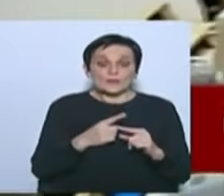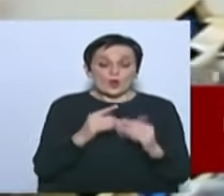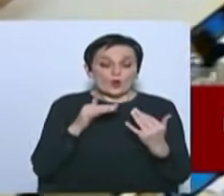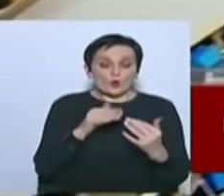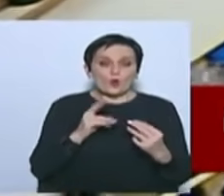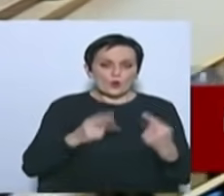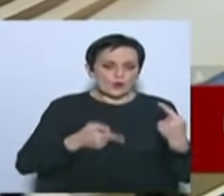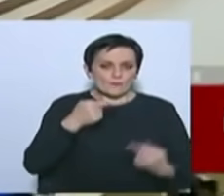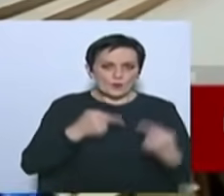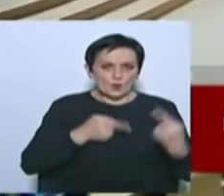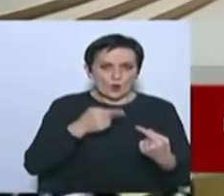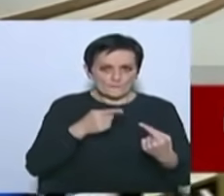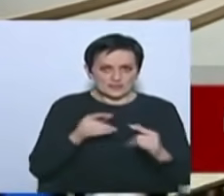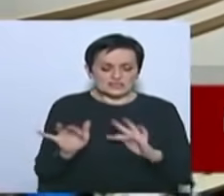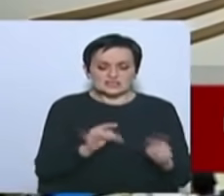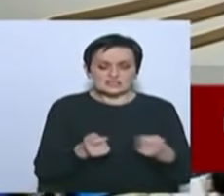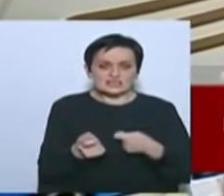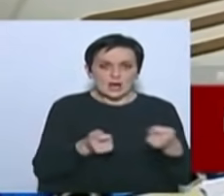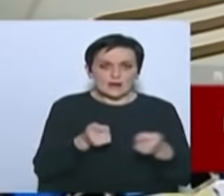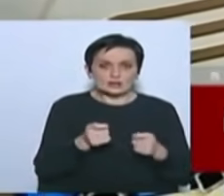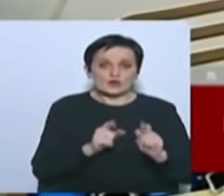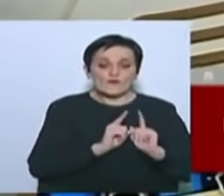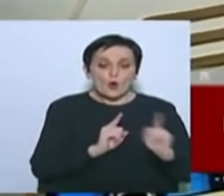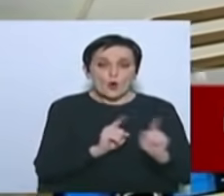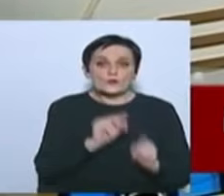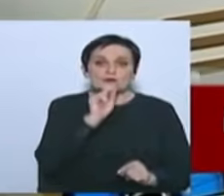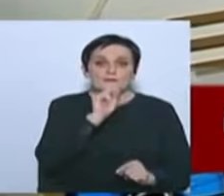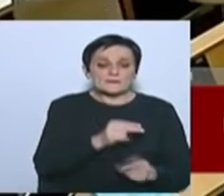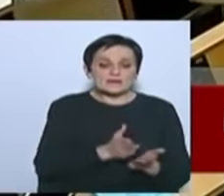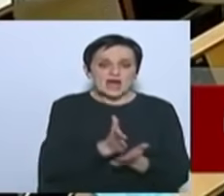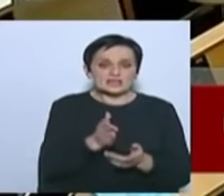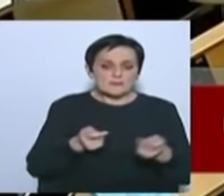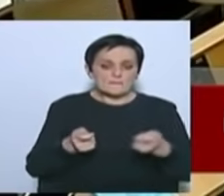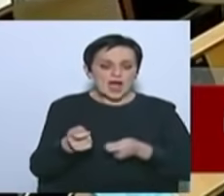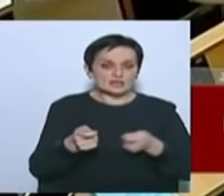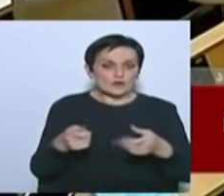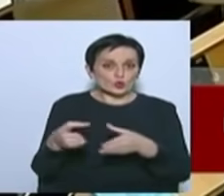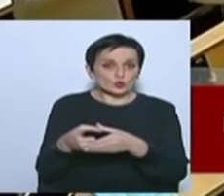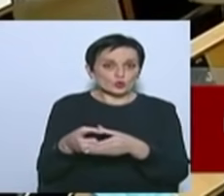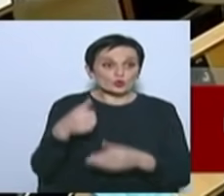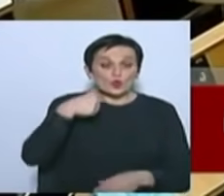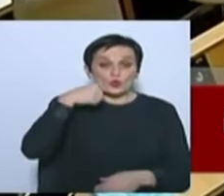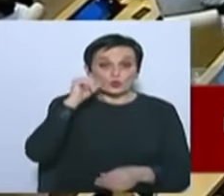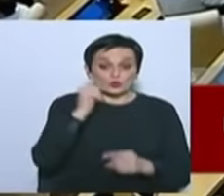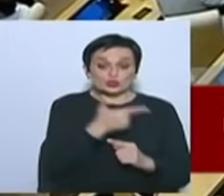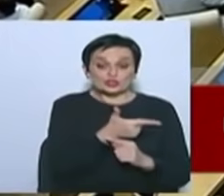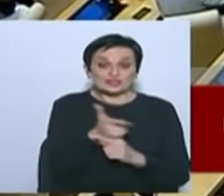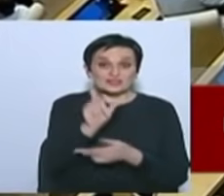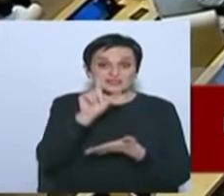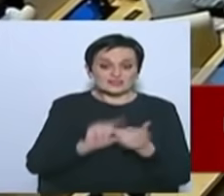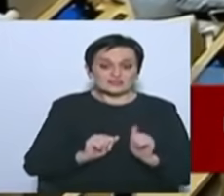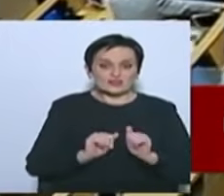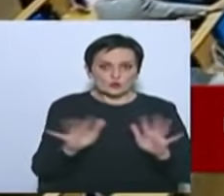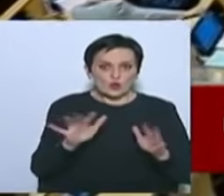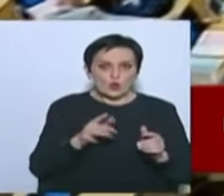կապեր ունեն Ռուսաստանի ռուսազդեցիկ պաշտոնյաների հետ, ինչպես նաև Ռուսաստանում վրաց հոգևոր վերնախավին պատկանող օրինական և